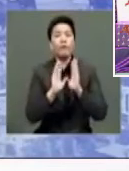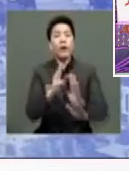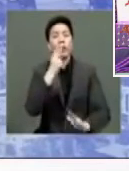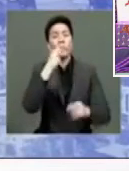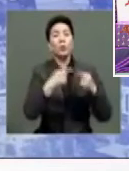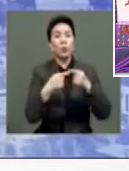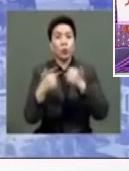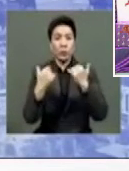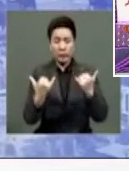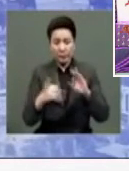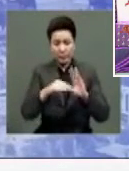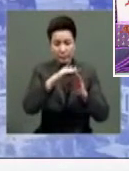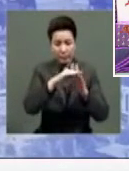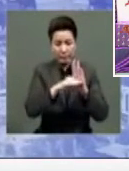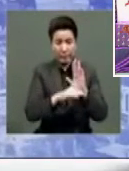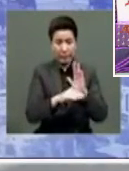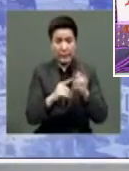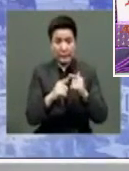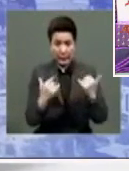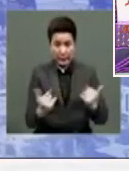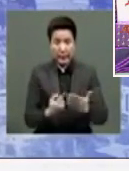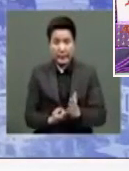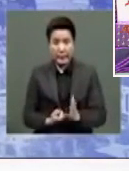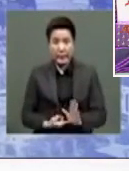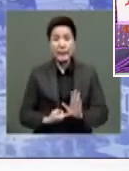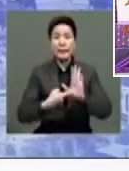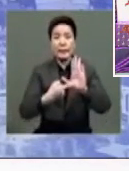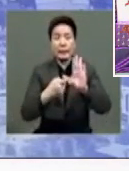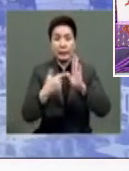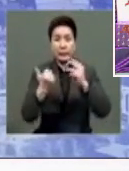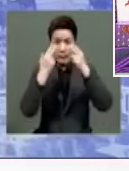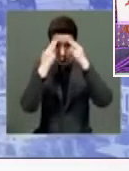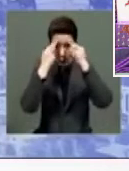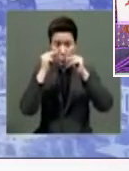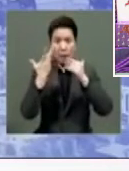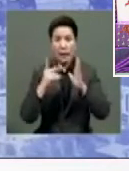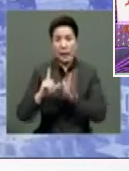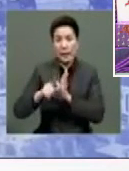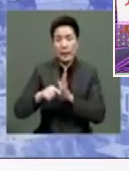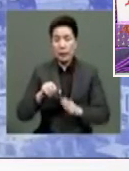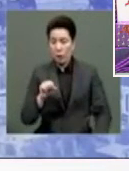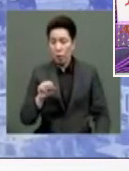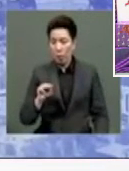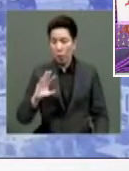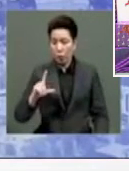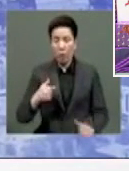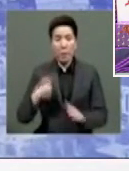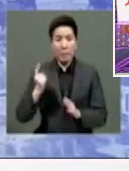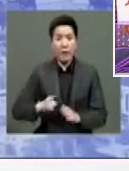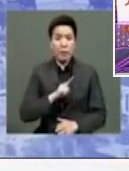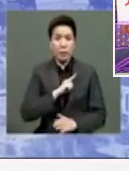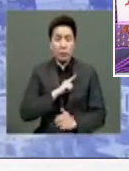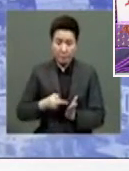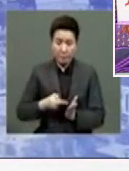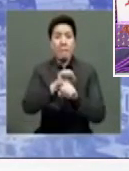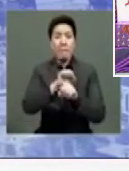ปกตินะครับแต่ยังเดินทางได้เท่าที่จำเป็นใช่ค่ะคุณหมอสรุปให้ฟังง่ายๆแบบนี้นะคะว่าเป็นการขอความร่วม